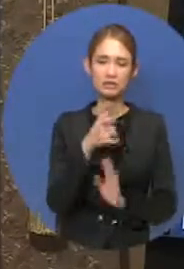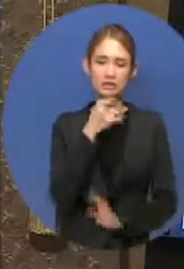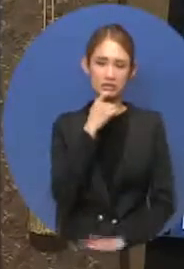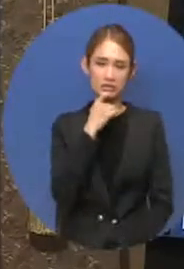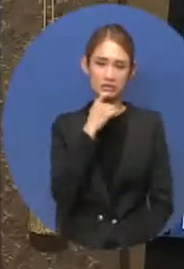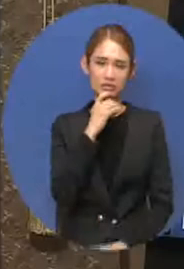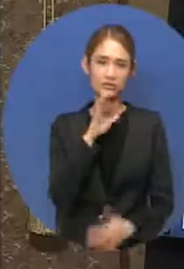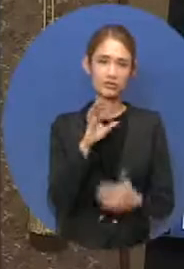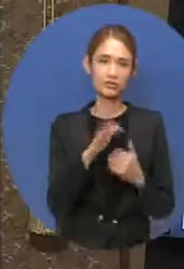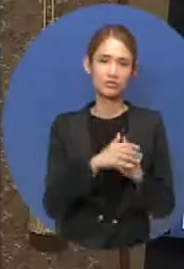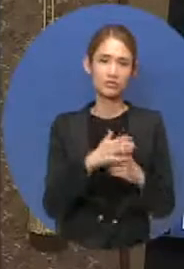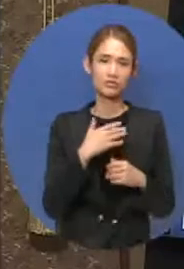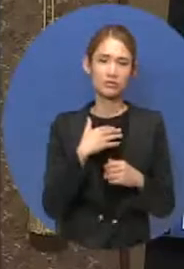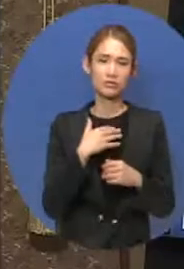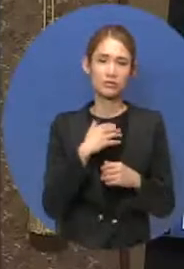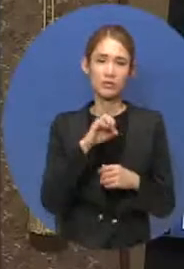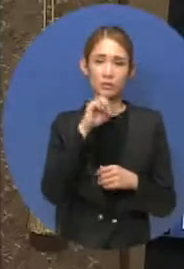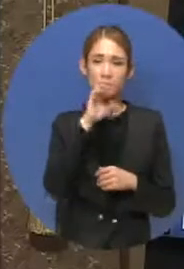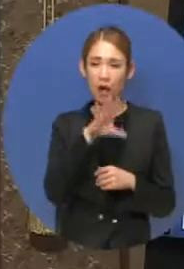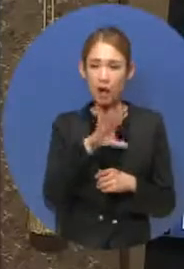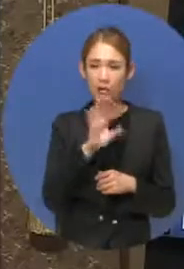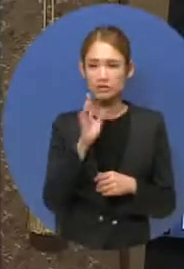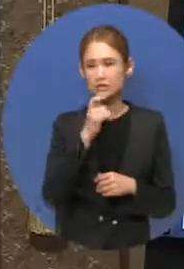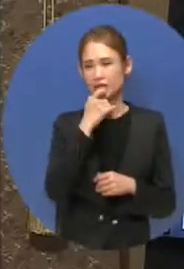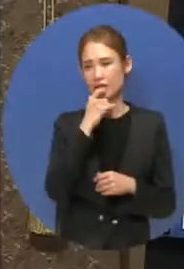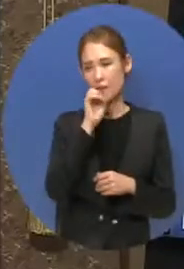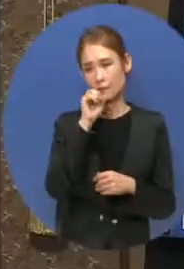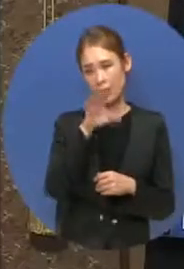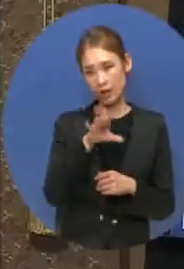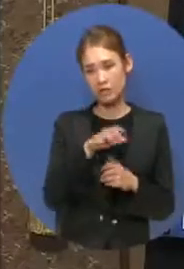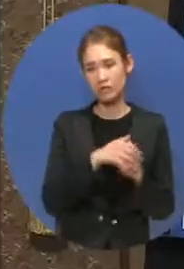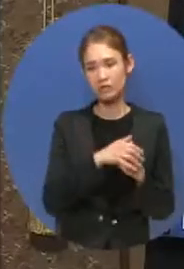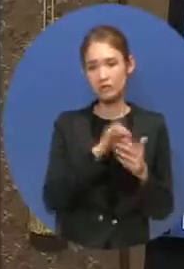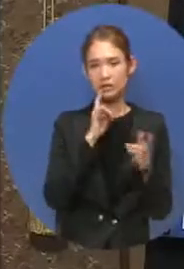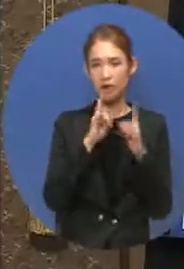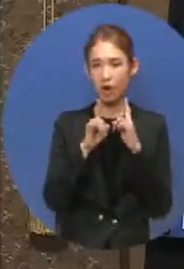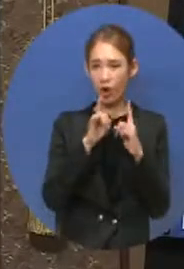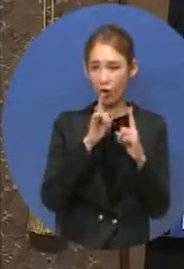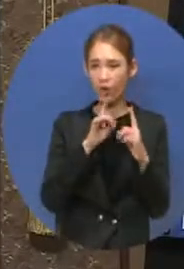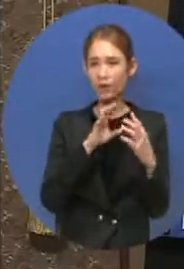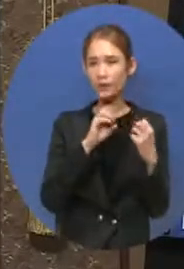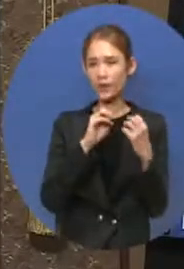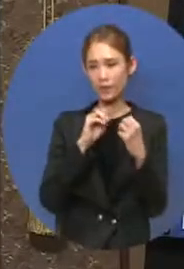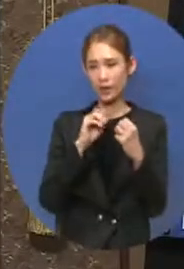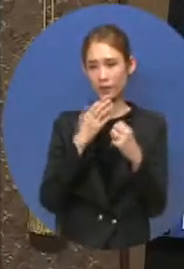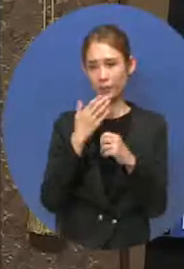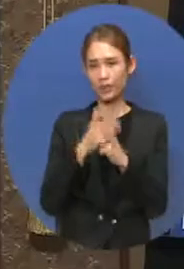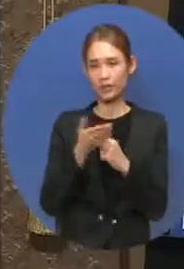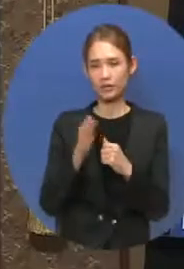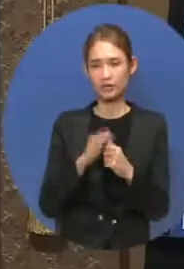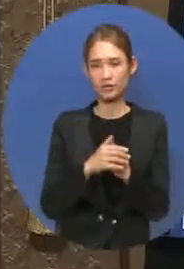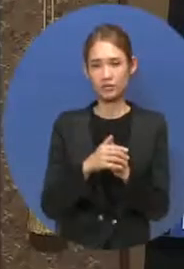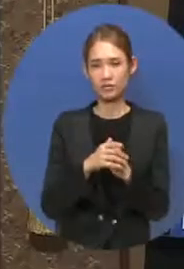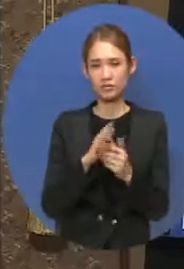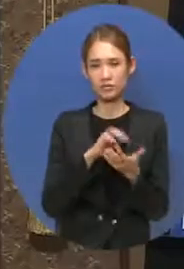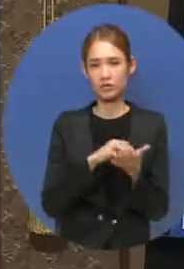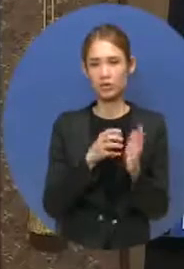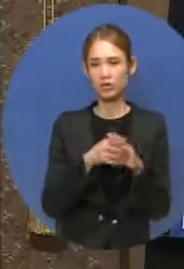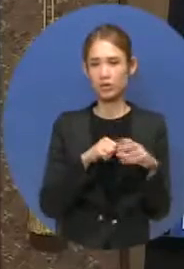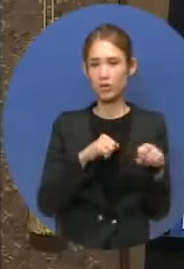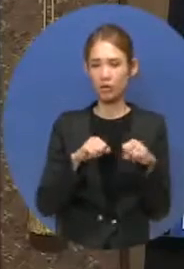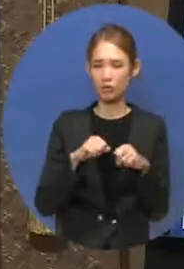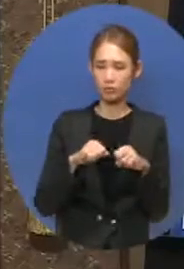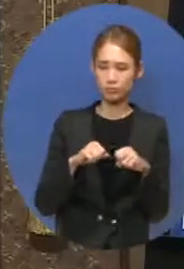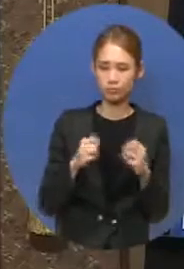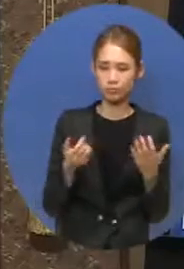싫으면 저희들은 아 이거 하기 싫다라고 언어로서 의사소통을 하고 할 수 있는데 이분들은 적절한 행동을 어떻게